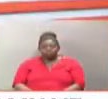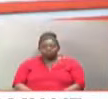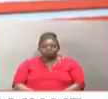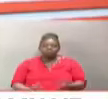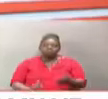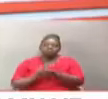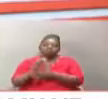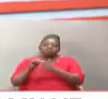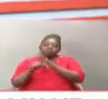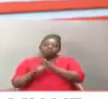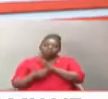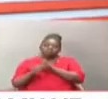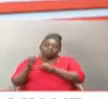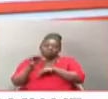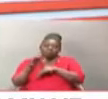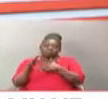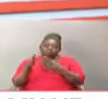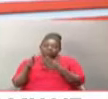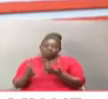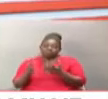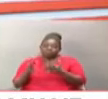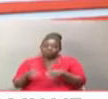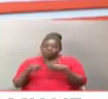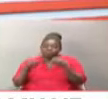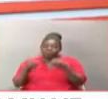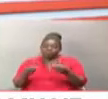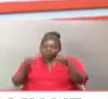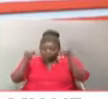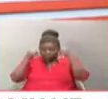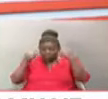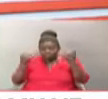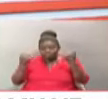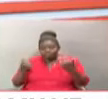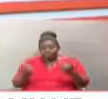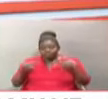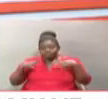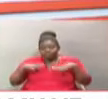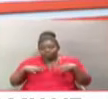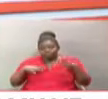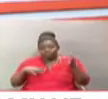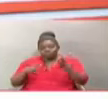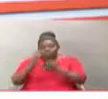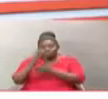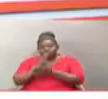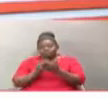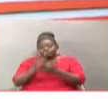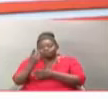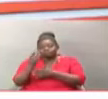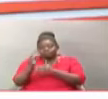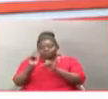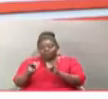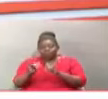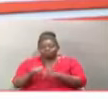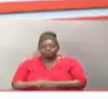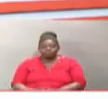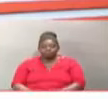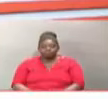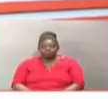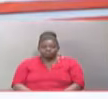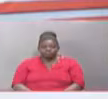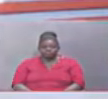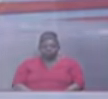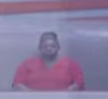Weewaawo ensonga bwe zityo bwe tuzikutuusizzaako ez'omukulu. Katukuumuzeemu tukomewo n'ekitundu ekyokubiri tosaanye kuva ku y'omutwa